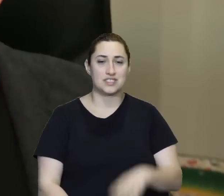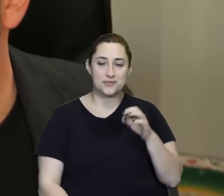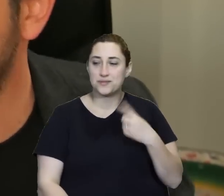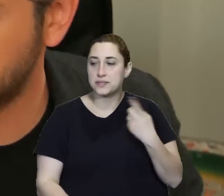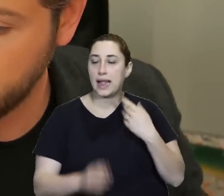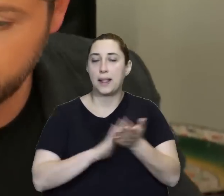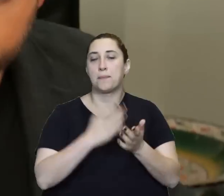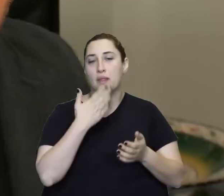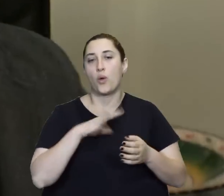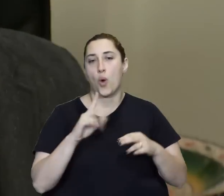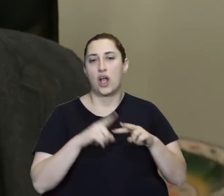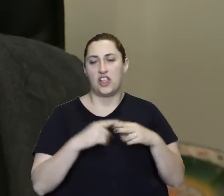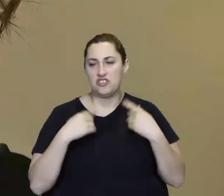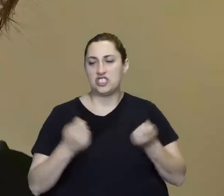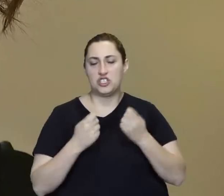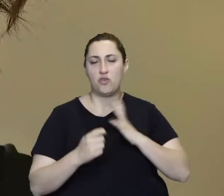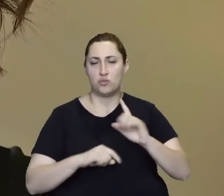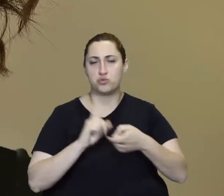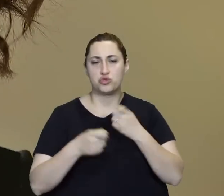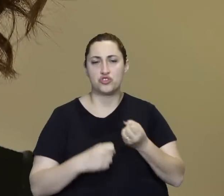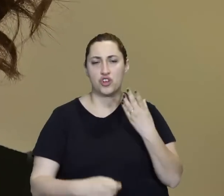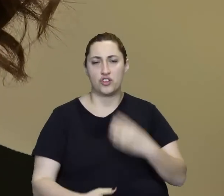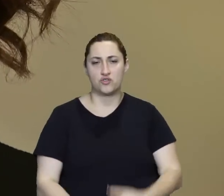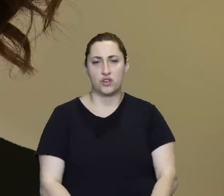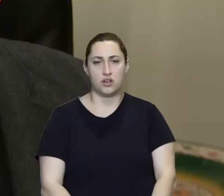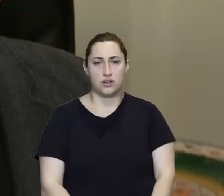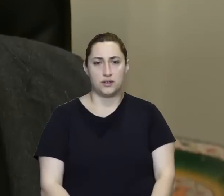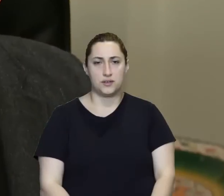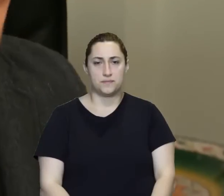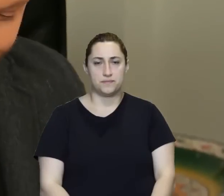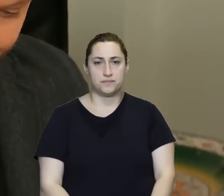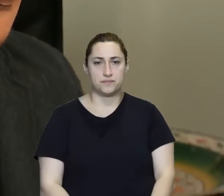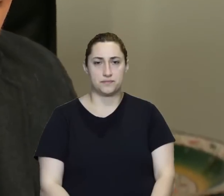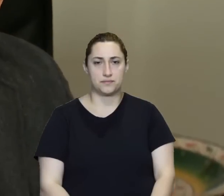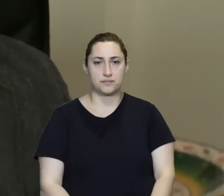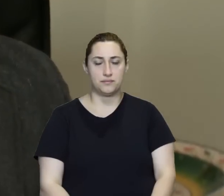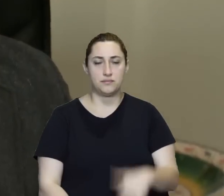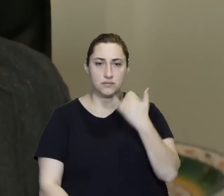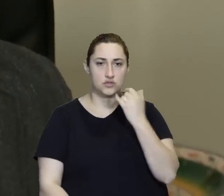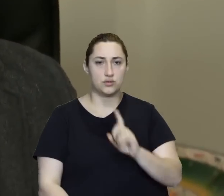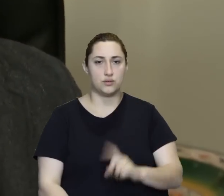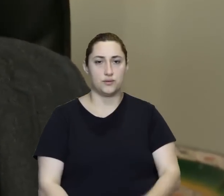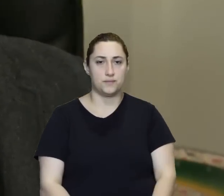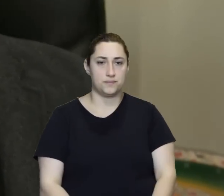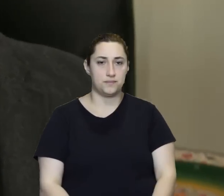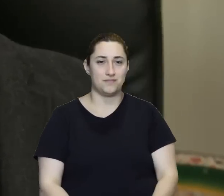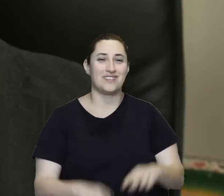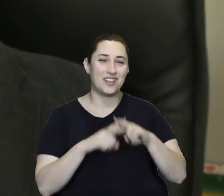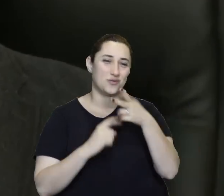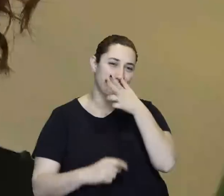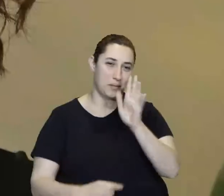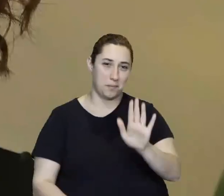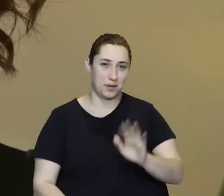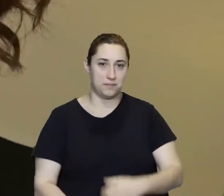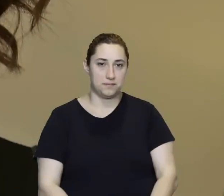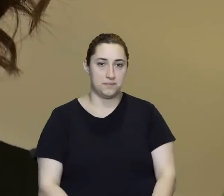Şimdilik bulamadık Alev. Ama çalışıyoruz, bulacağız. Alev şaşkınlığını atamamış halde onayladı. Alev, kusura